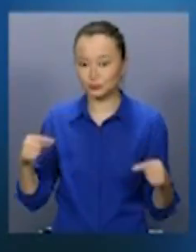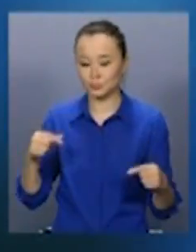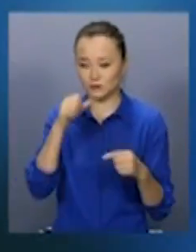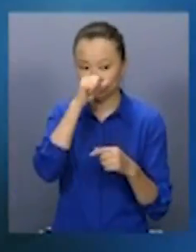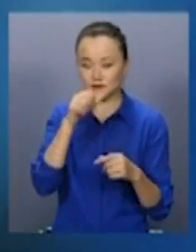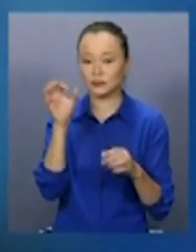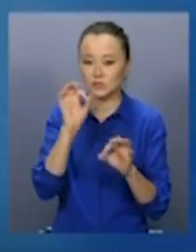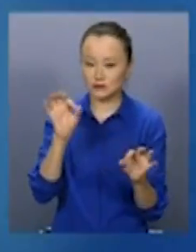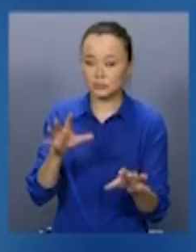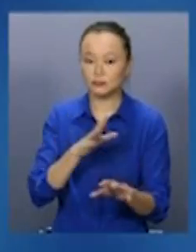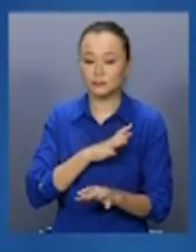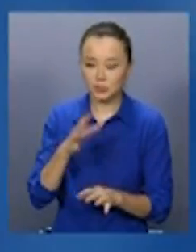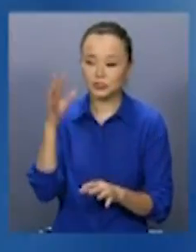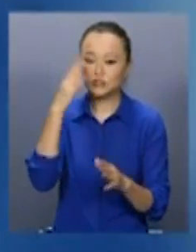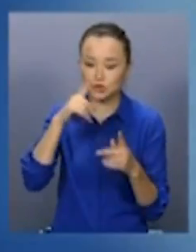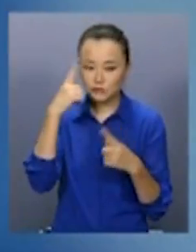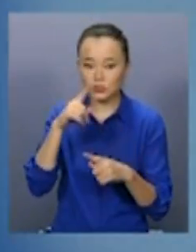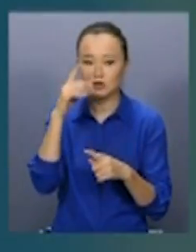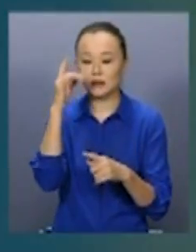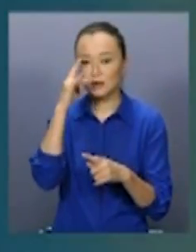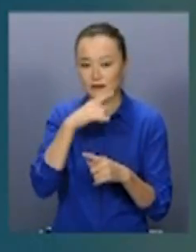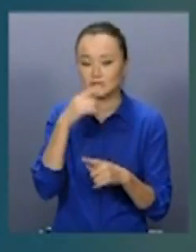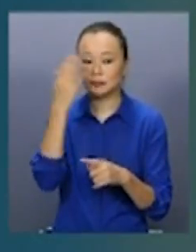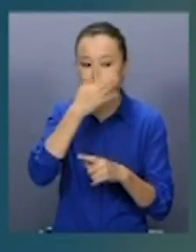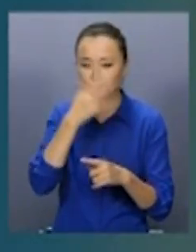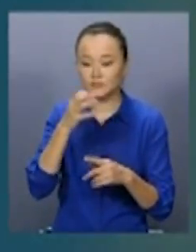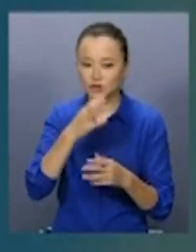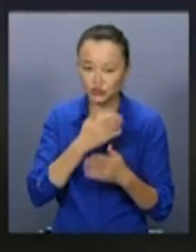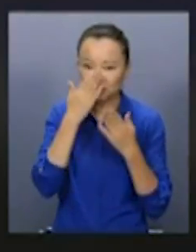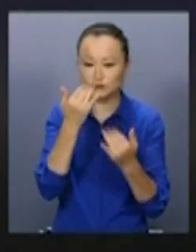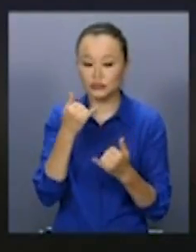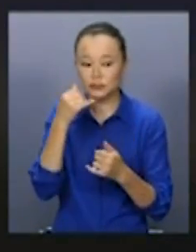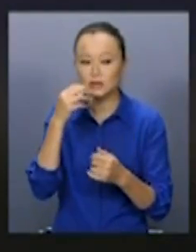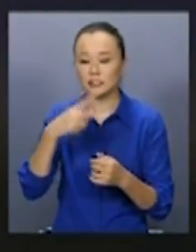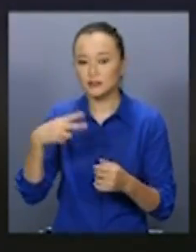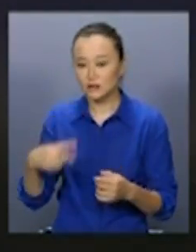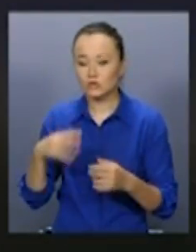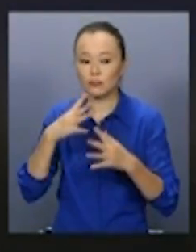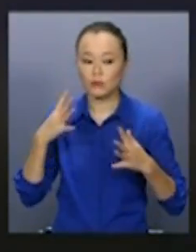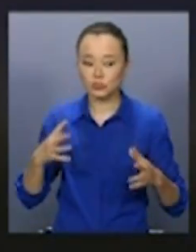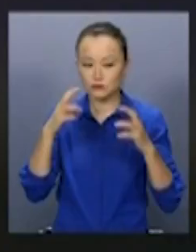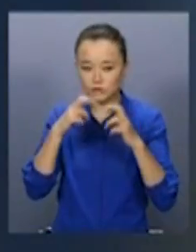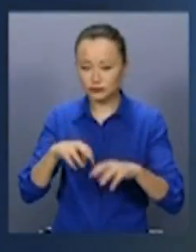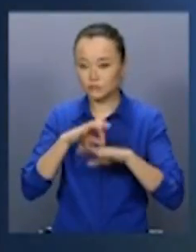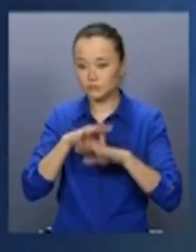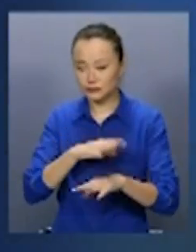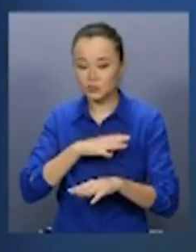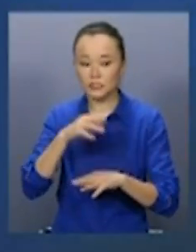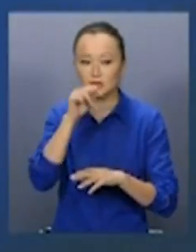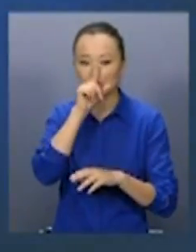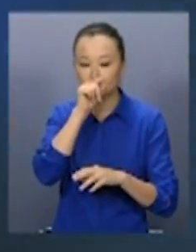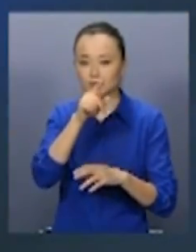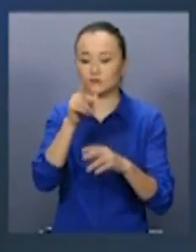кесті. Режиссер қазақ аңыз ертегілер мен қисса дастандарды оқып, қазақ ауыз әдебиетіне үлкен зерттеу жүргізген. «Қарлығаш ұясын